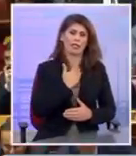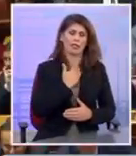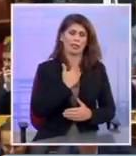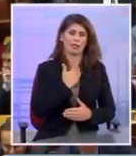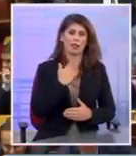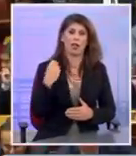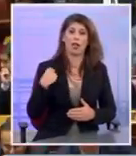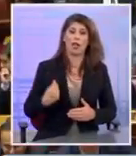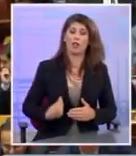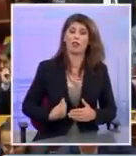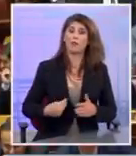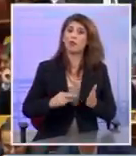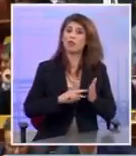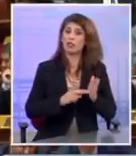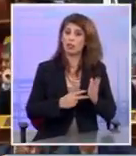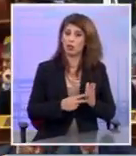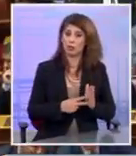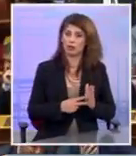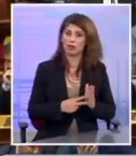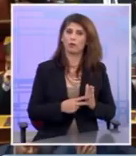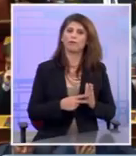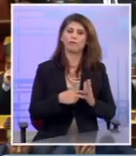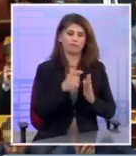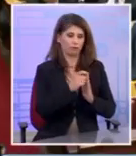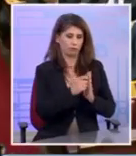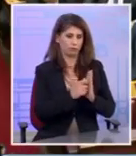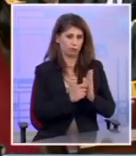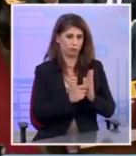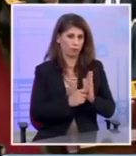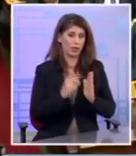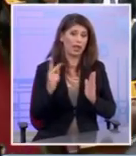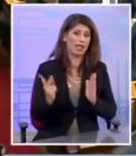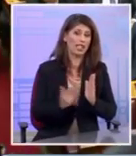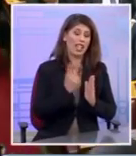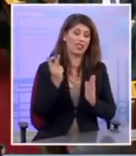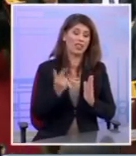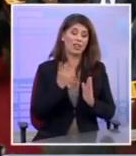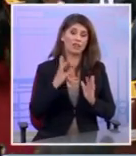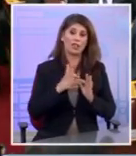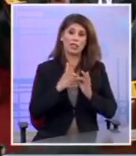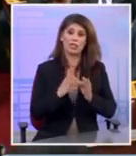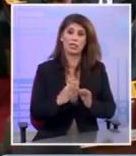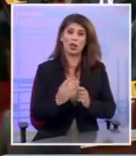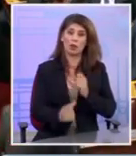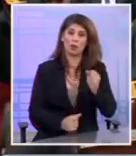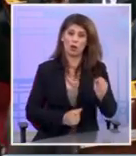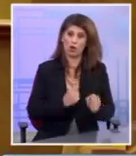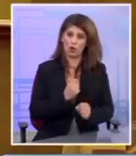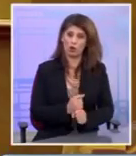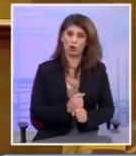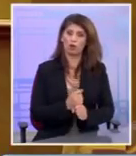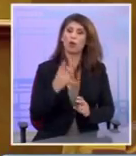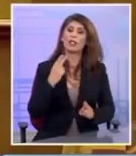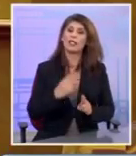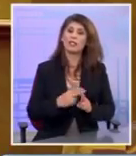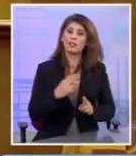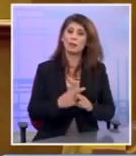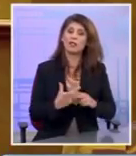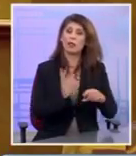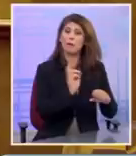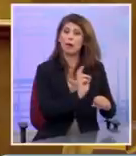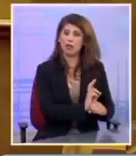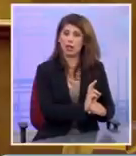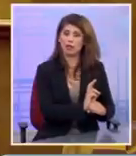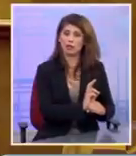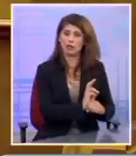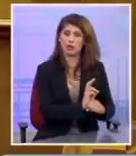τα δημόσια οικονομικά κατέγραφαν για δεύτερη συνεχόμενη χρονιά σημαντικά πρωτογενή